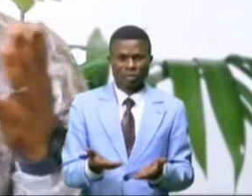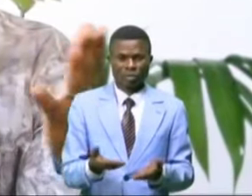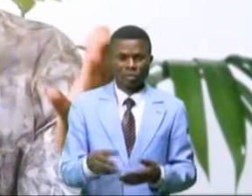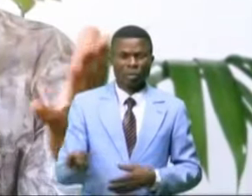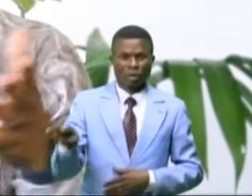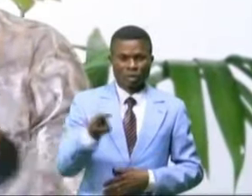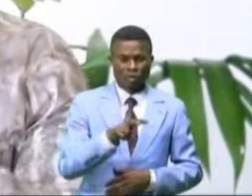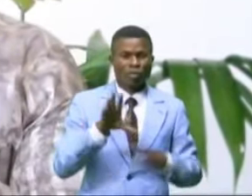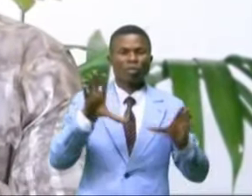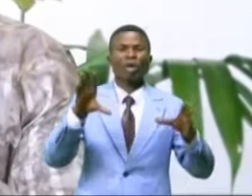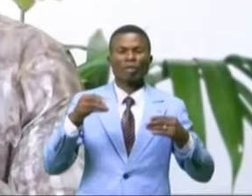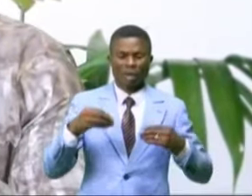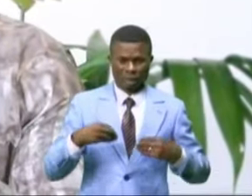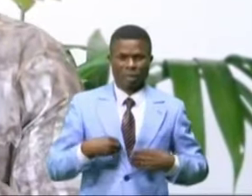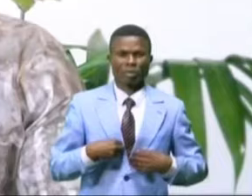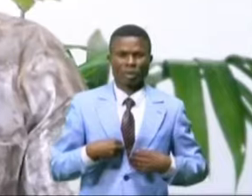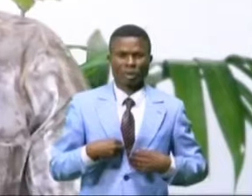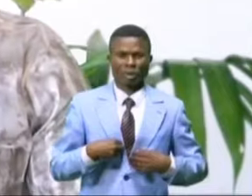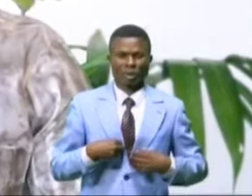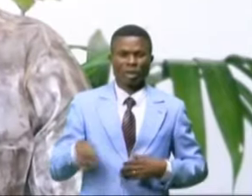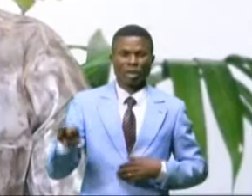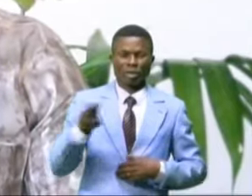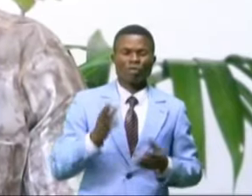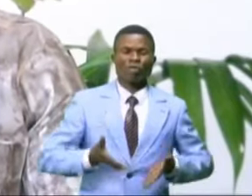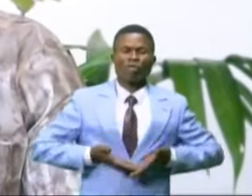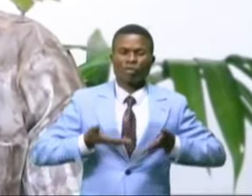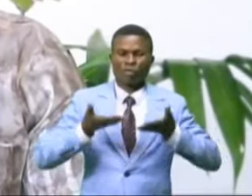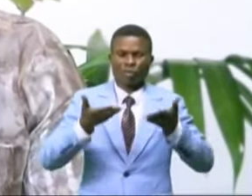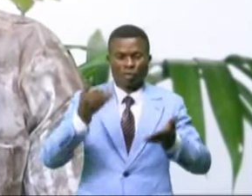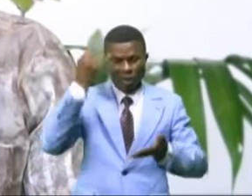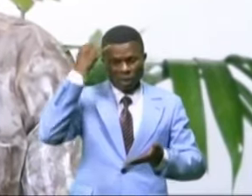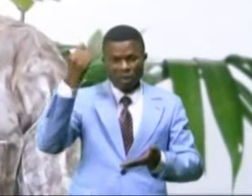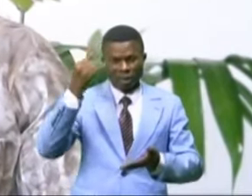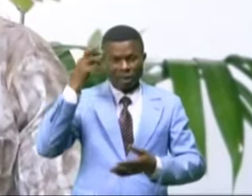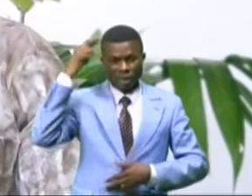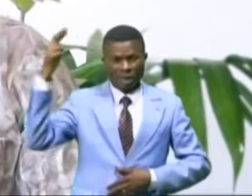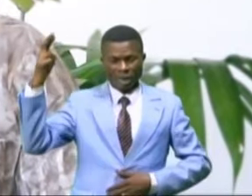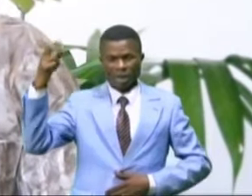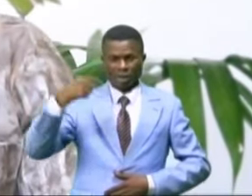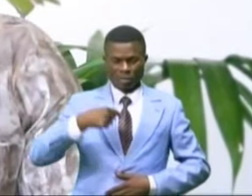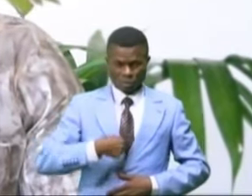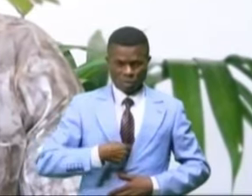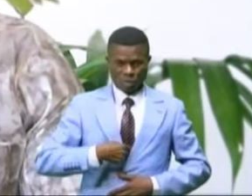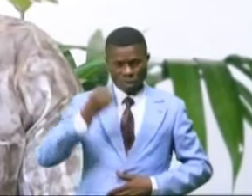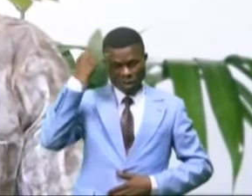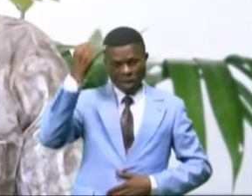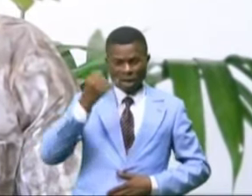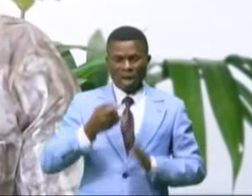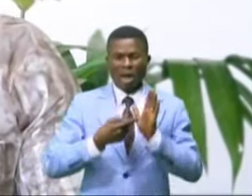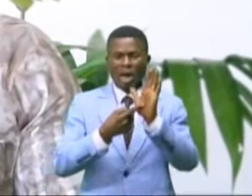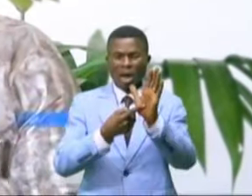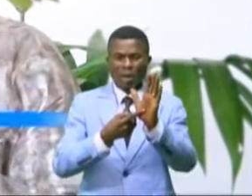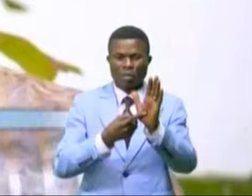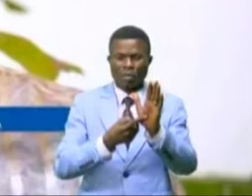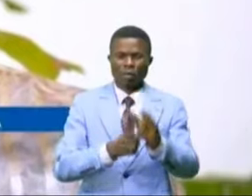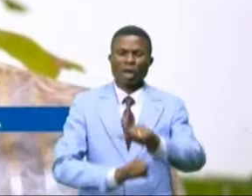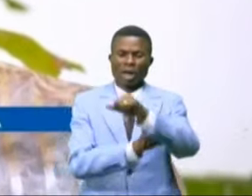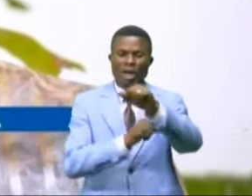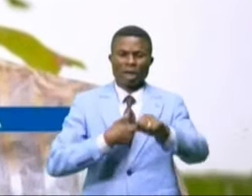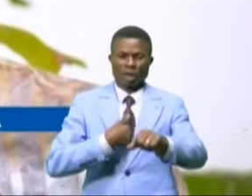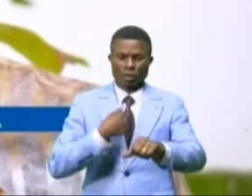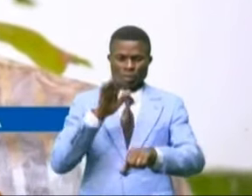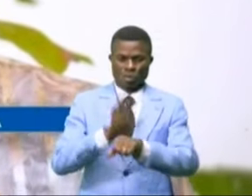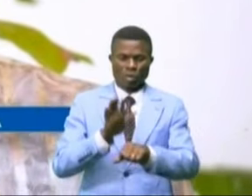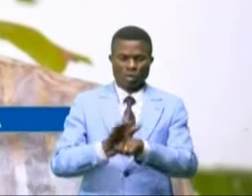y avez cru, vous avez donné un sens à mon rêve par votre expression populaire dans